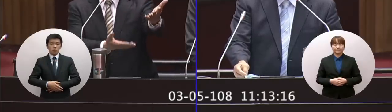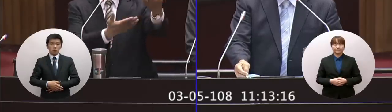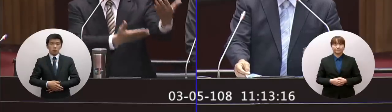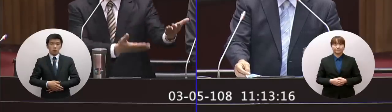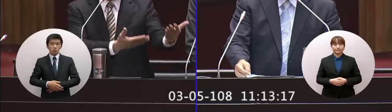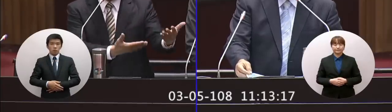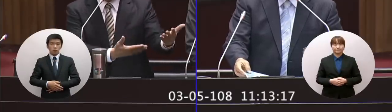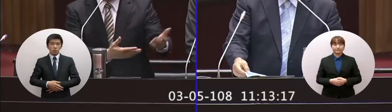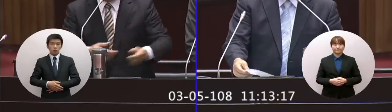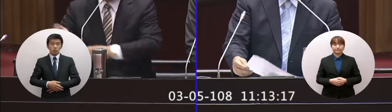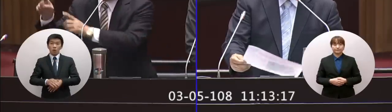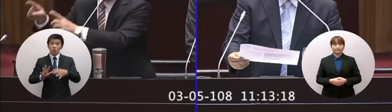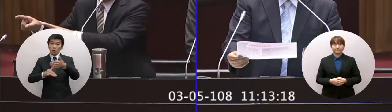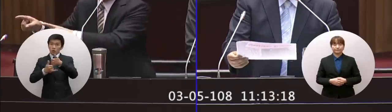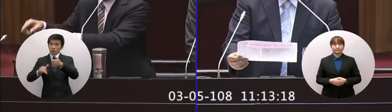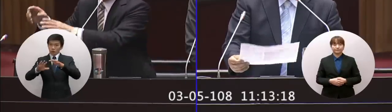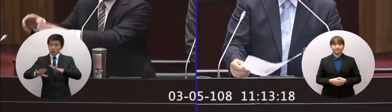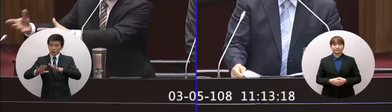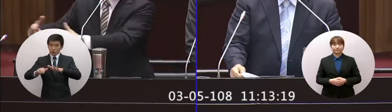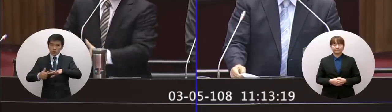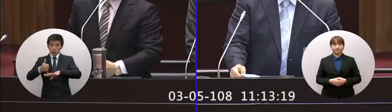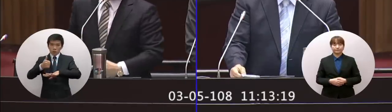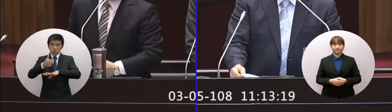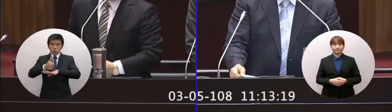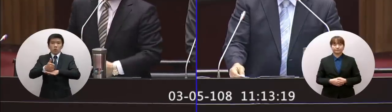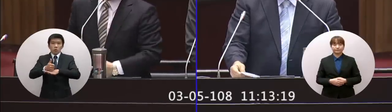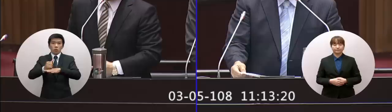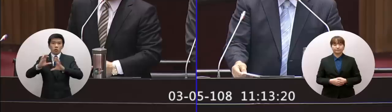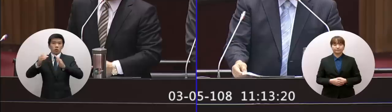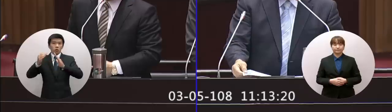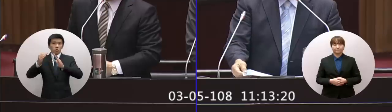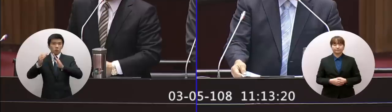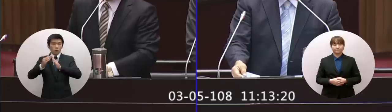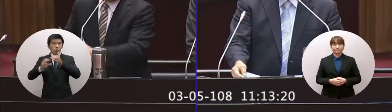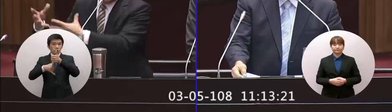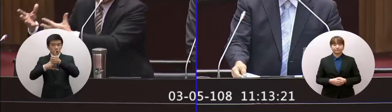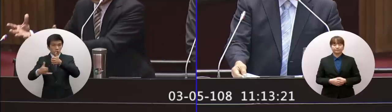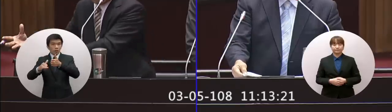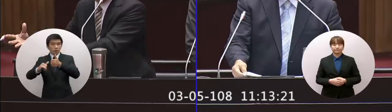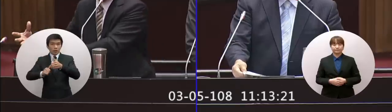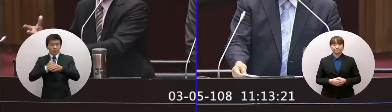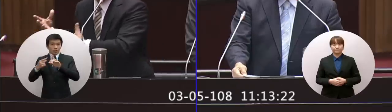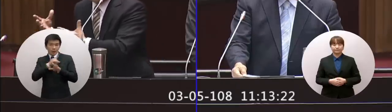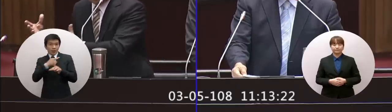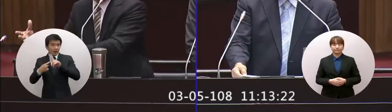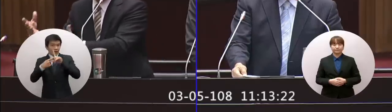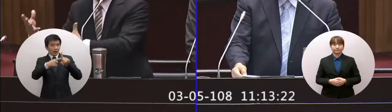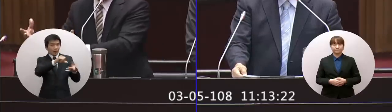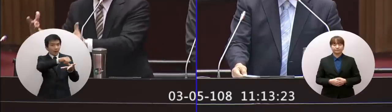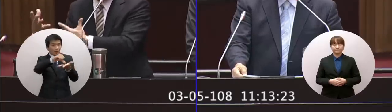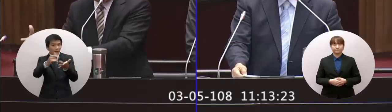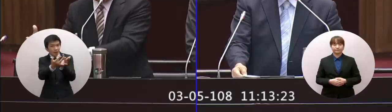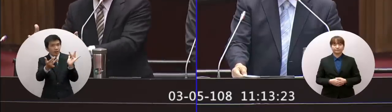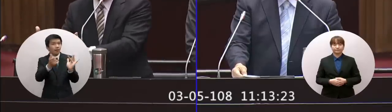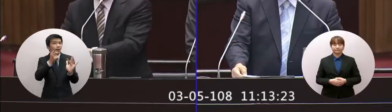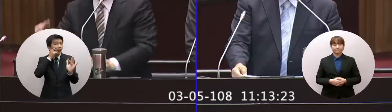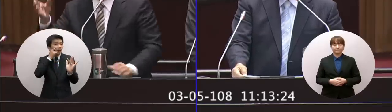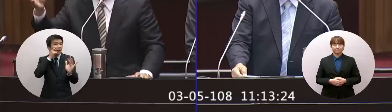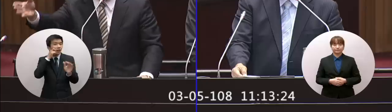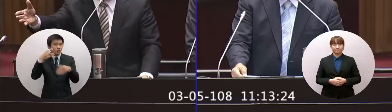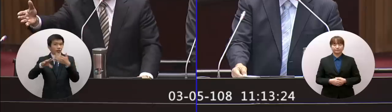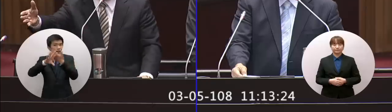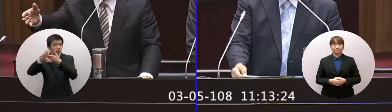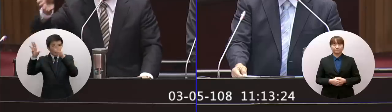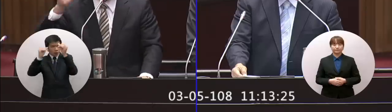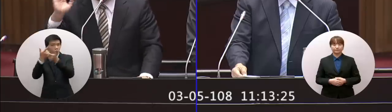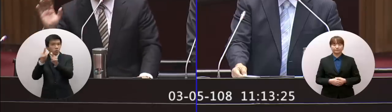委员现在是国委员，但你没有办法自己在那里种树，还是要有各方的资源去。